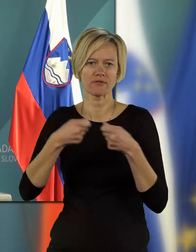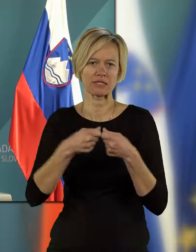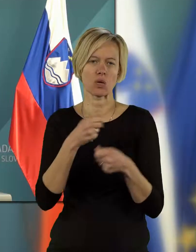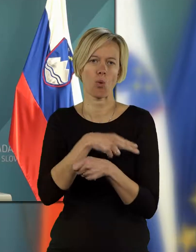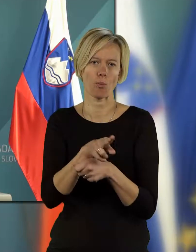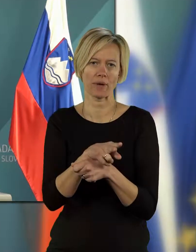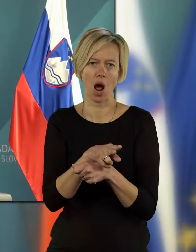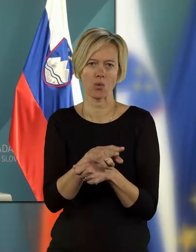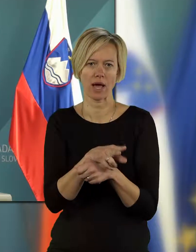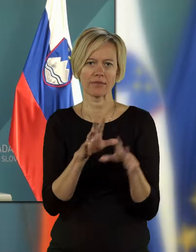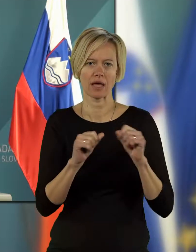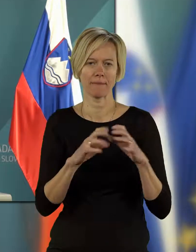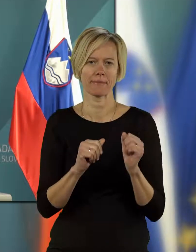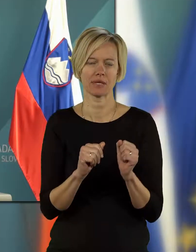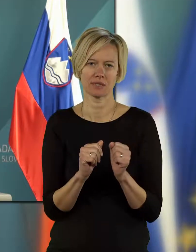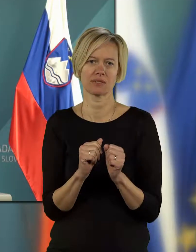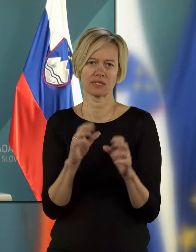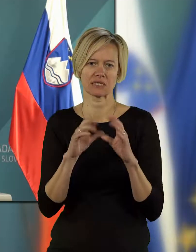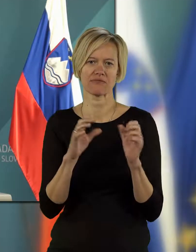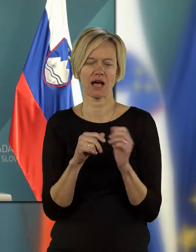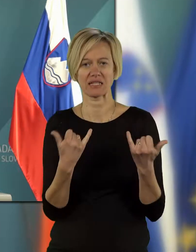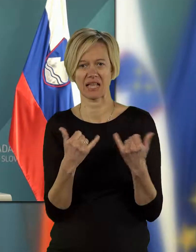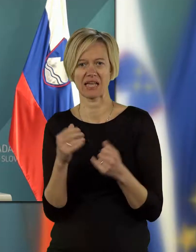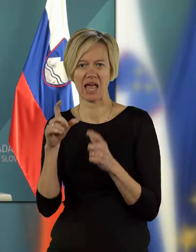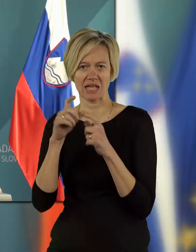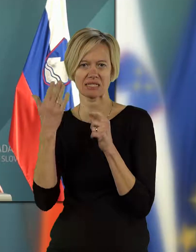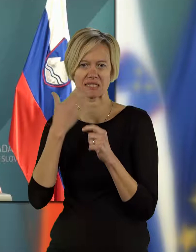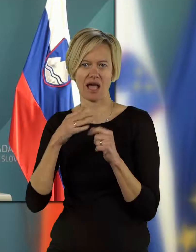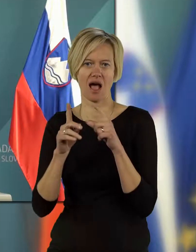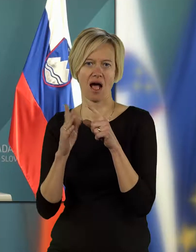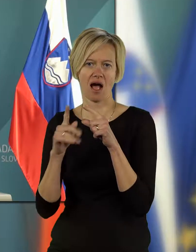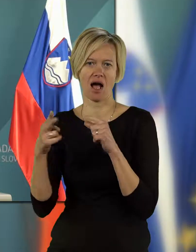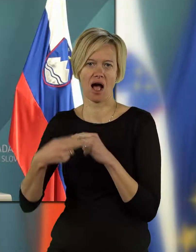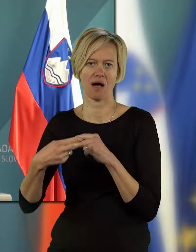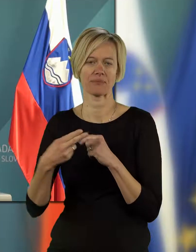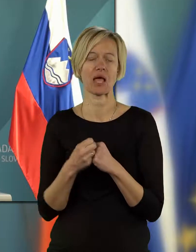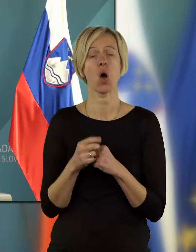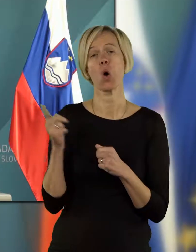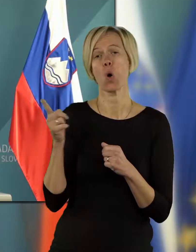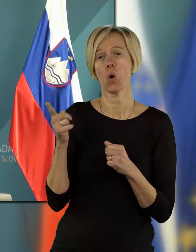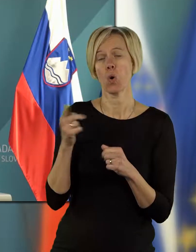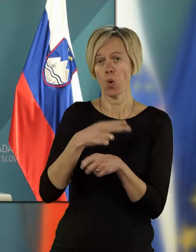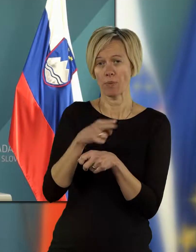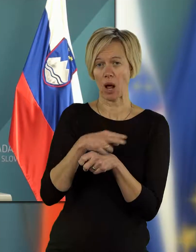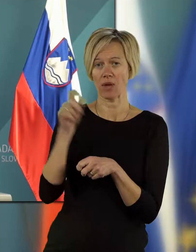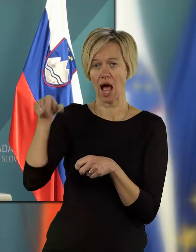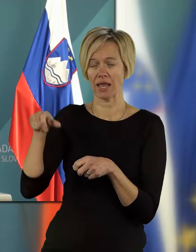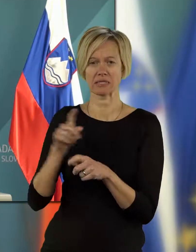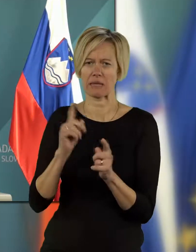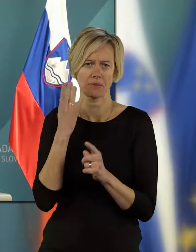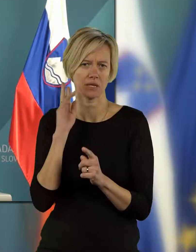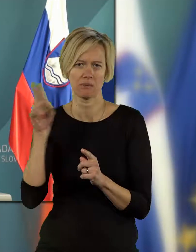z upravljanjem izvaja SDH. Upravljavec ne bi imel